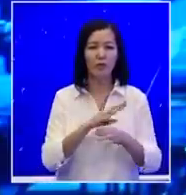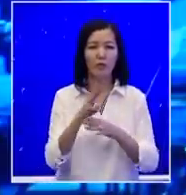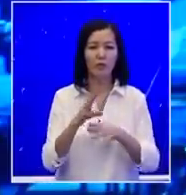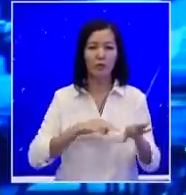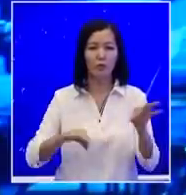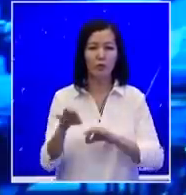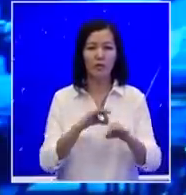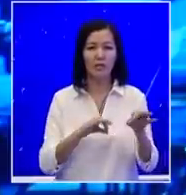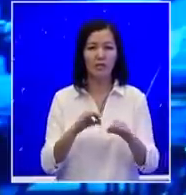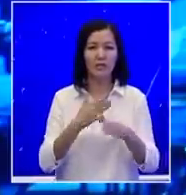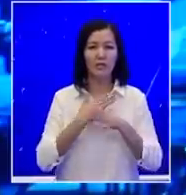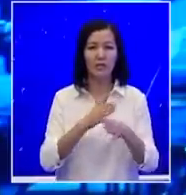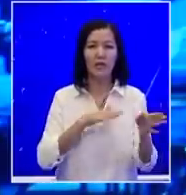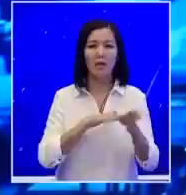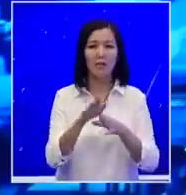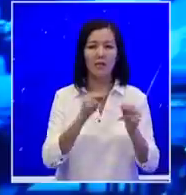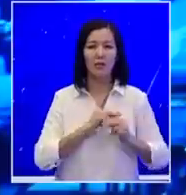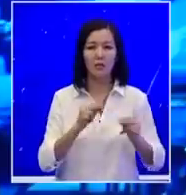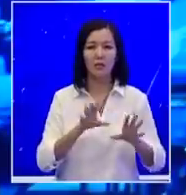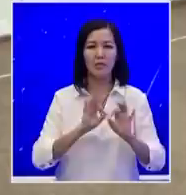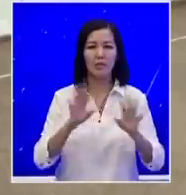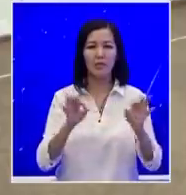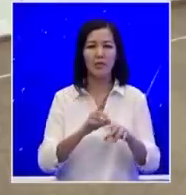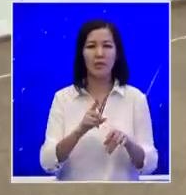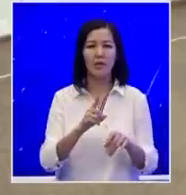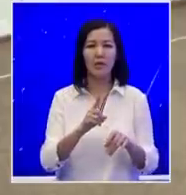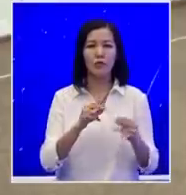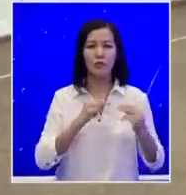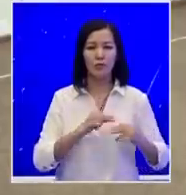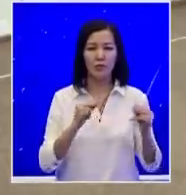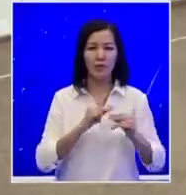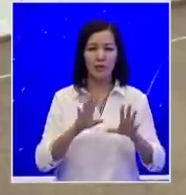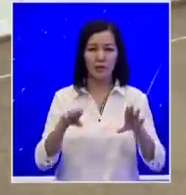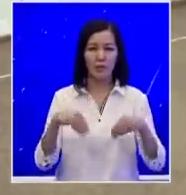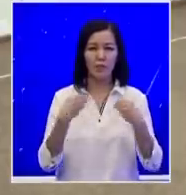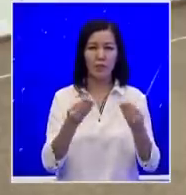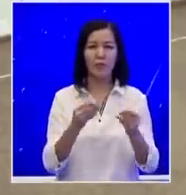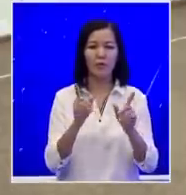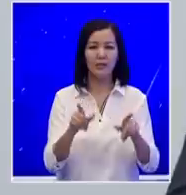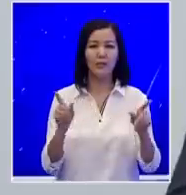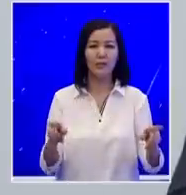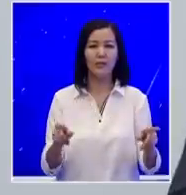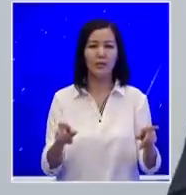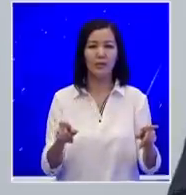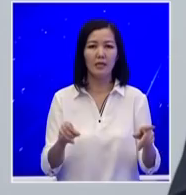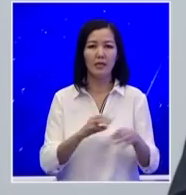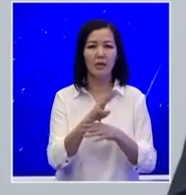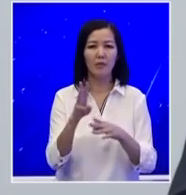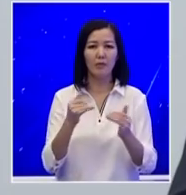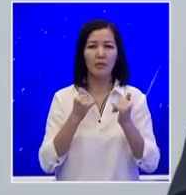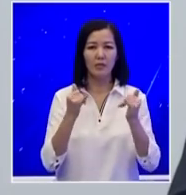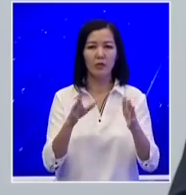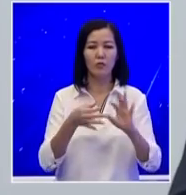жұмыспен қамтудың жол картасы аясында өңірде атқарылар жұмыстар жайлы және екі қолға бір күрек таппаған азаматтарды